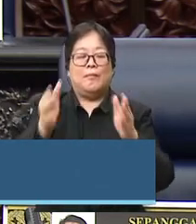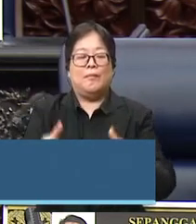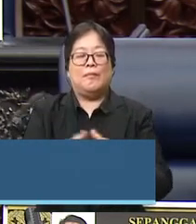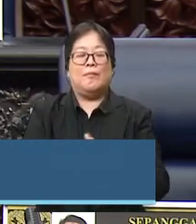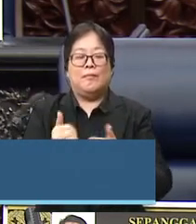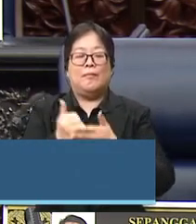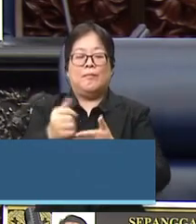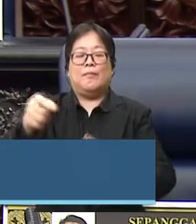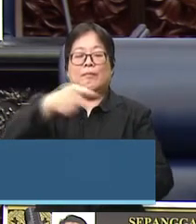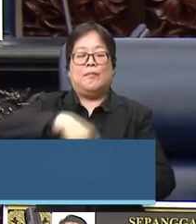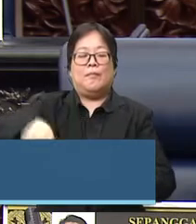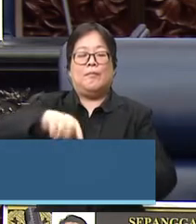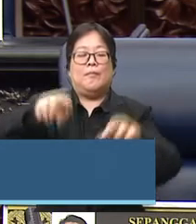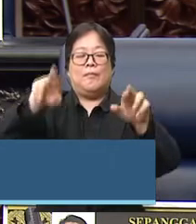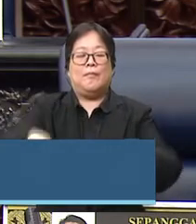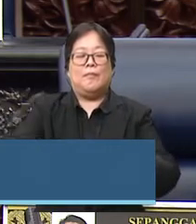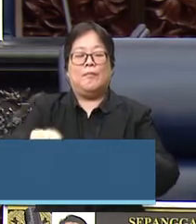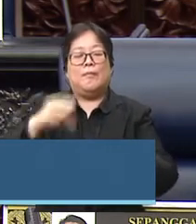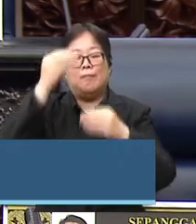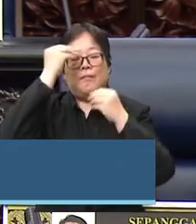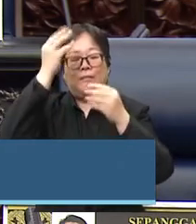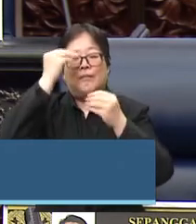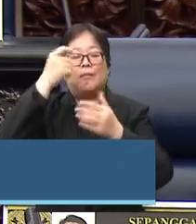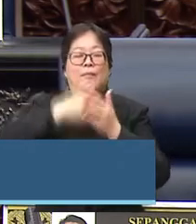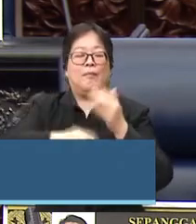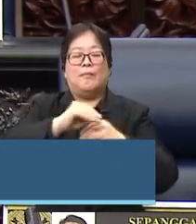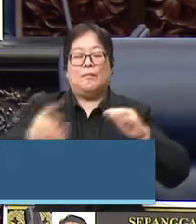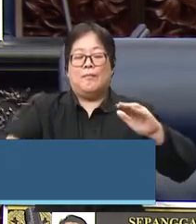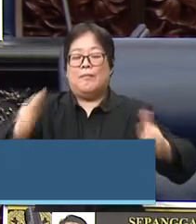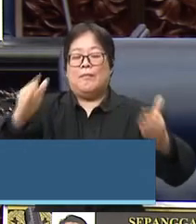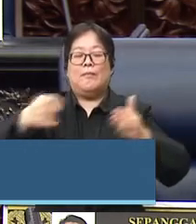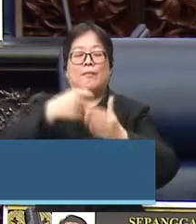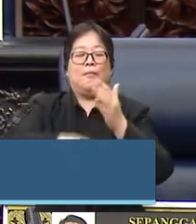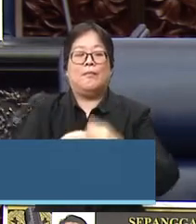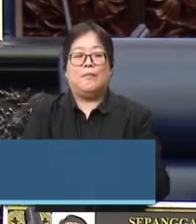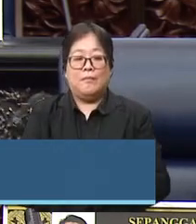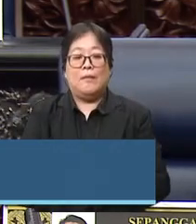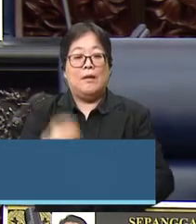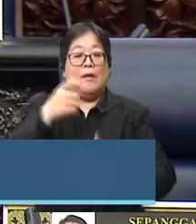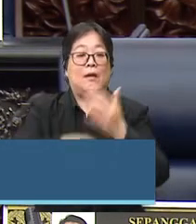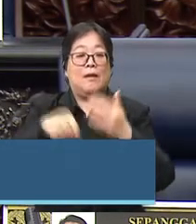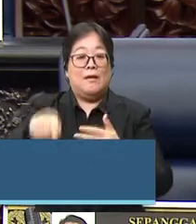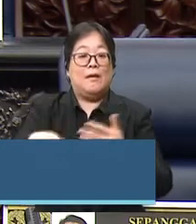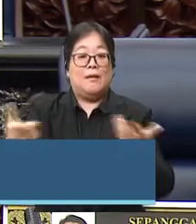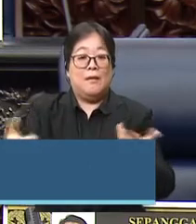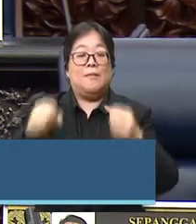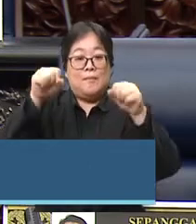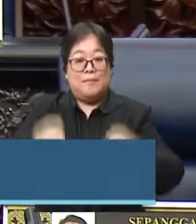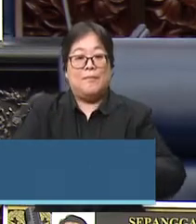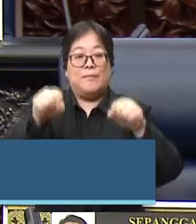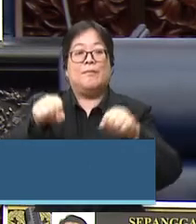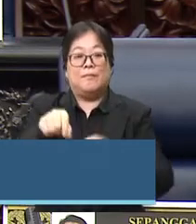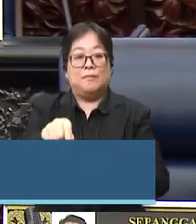membantu rakyat mendapatkan maklumat harga dan membuat perbandingan harga. Harga panduan penggunaan ini boleh